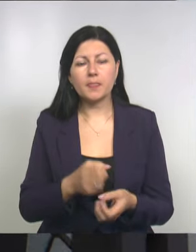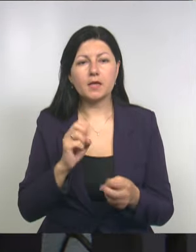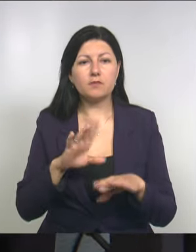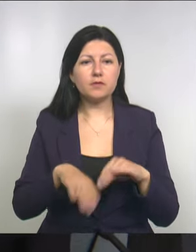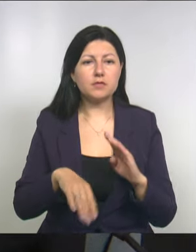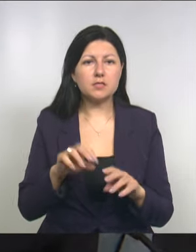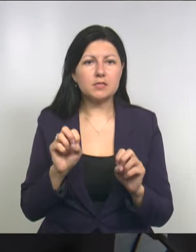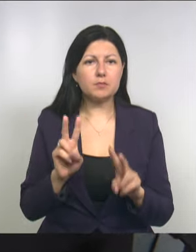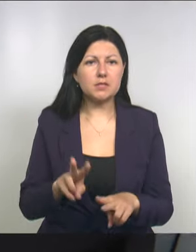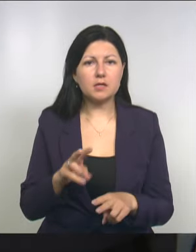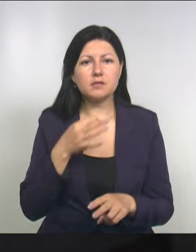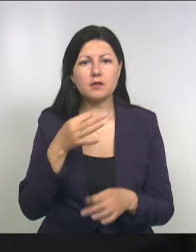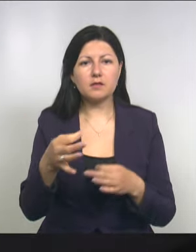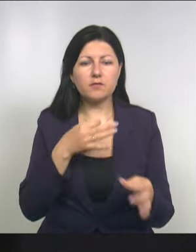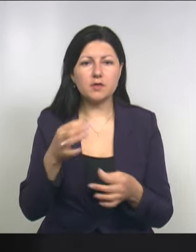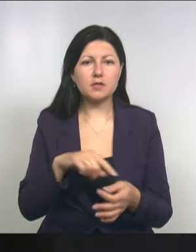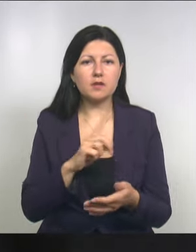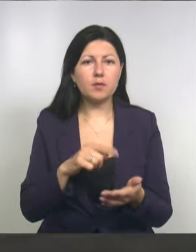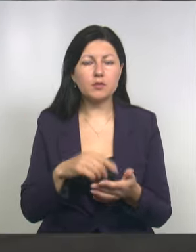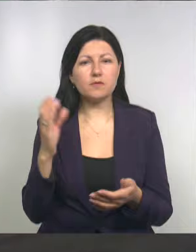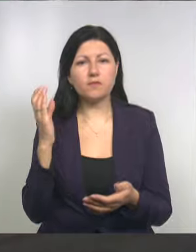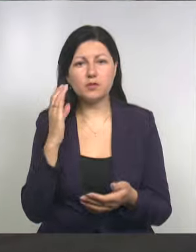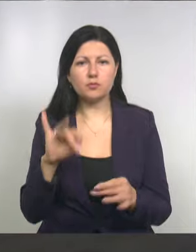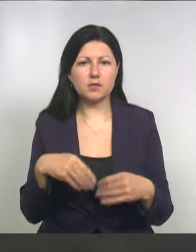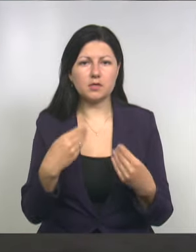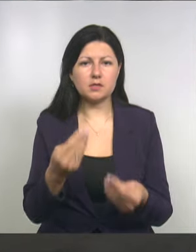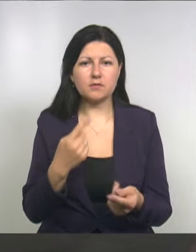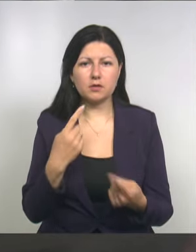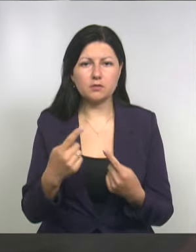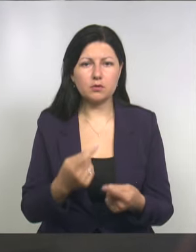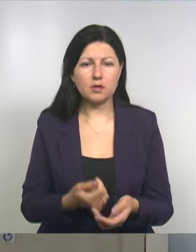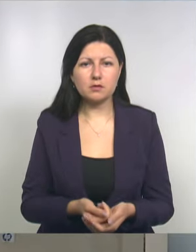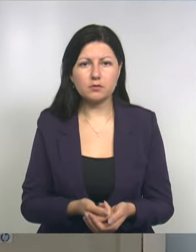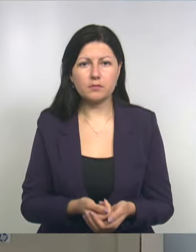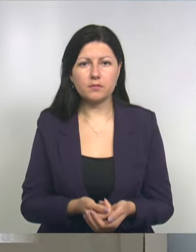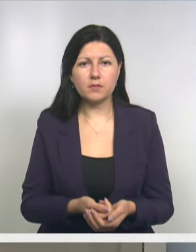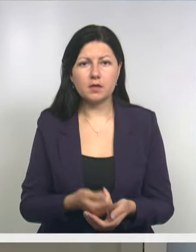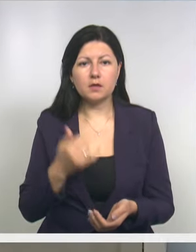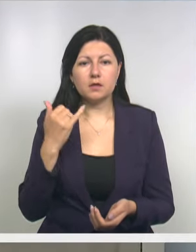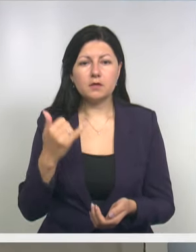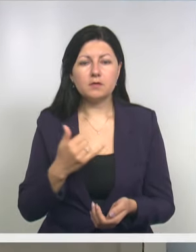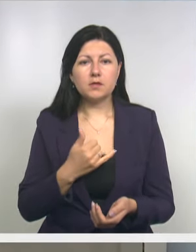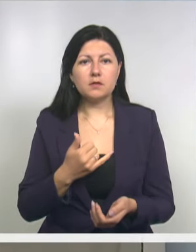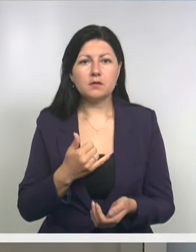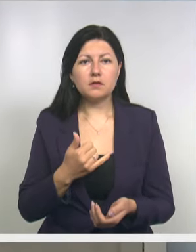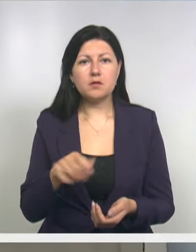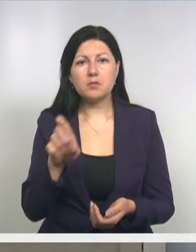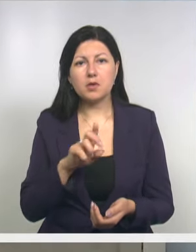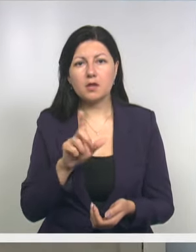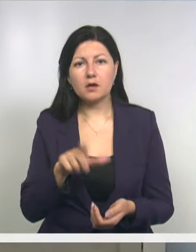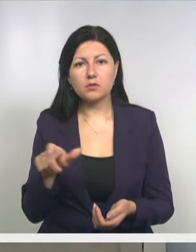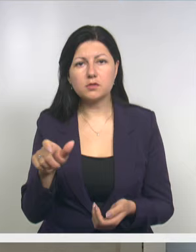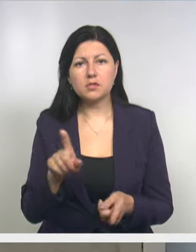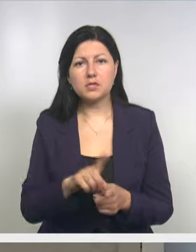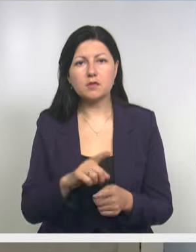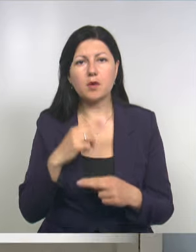Квалифицированные специалисты ответят на вопросы, выслушают и предоставят консультацию. Звонят белгородцы с